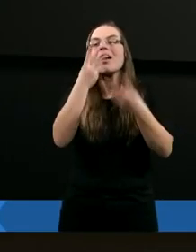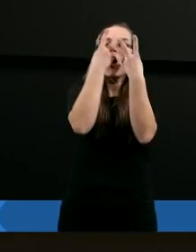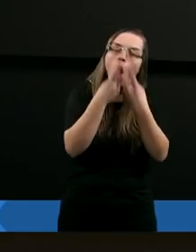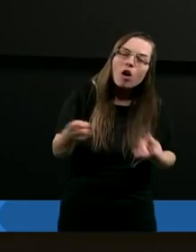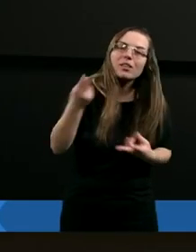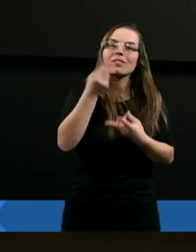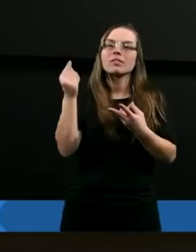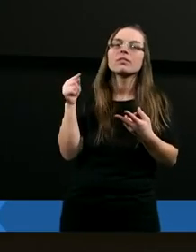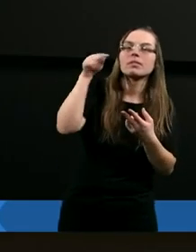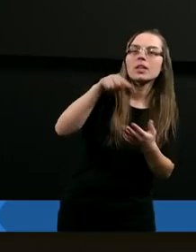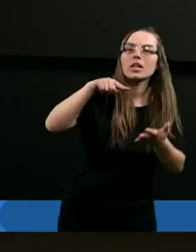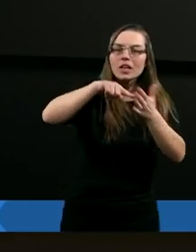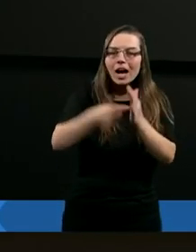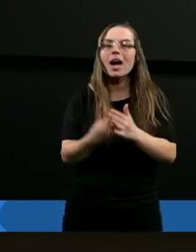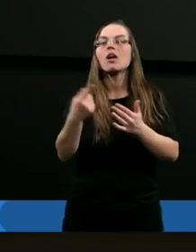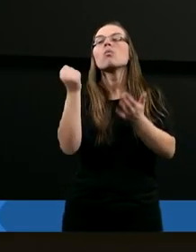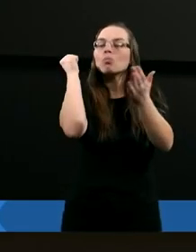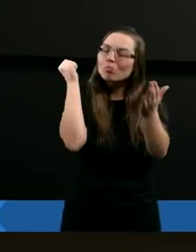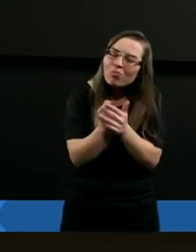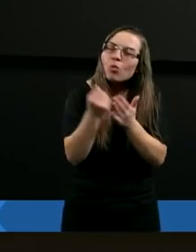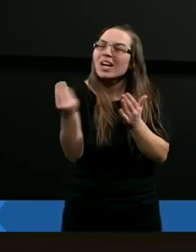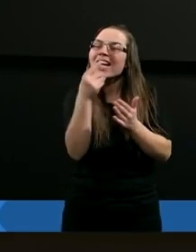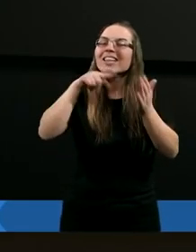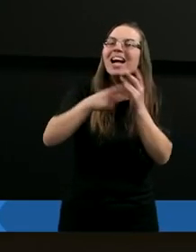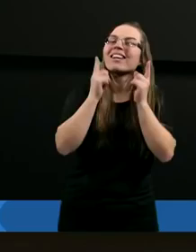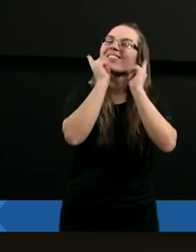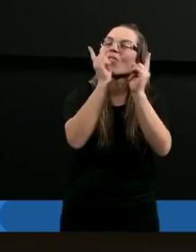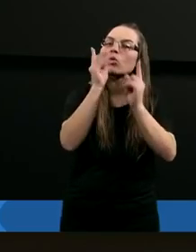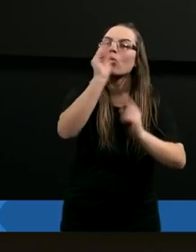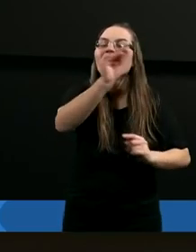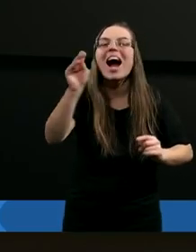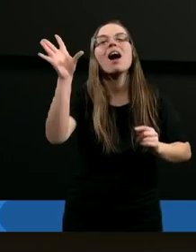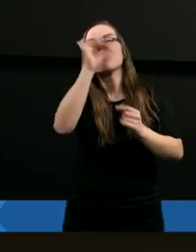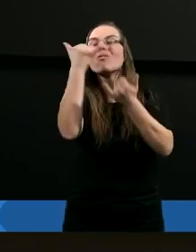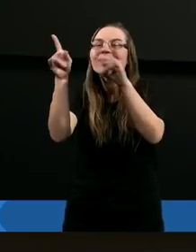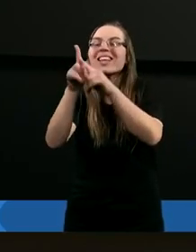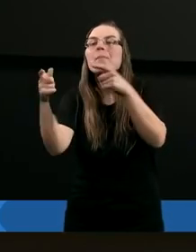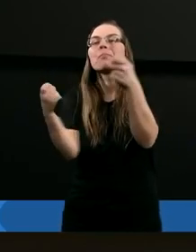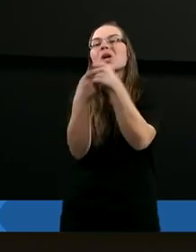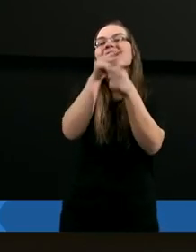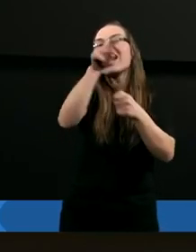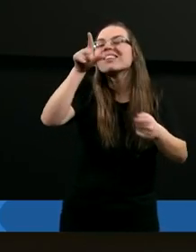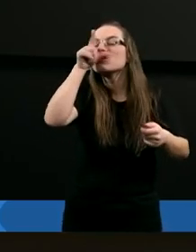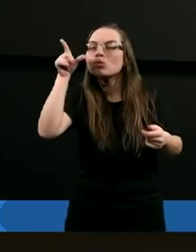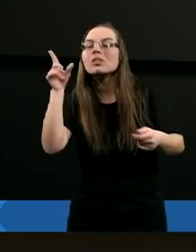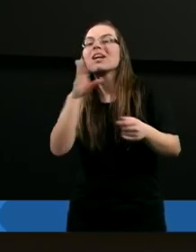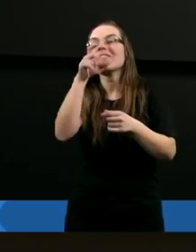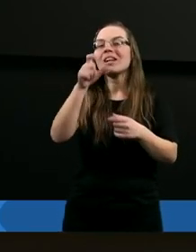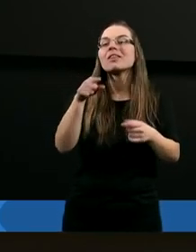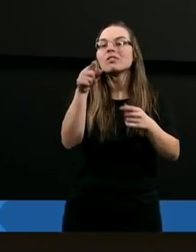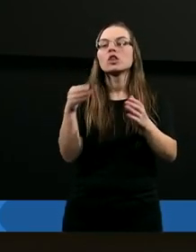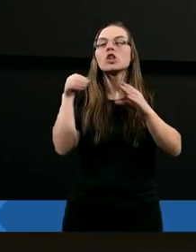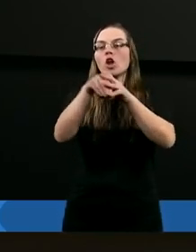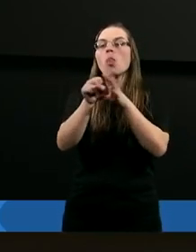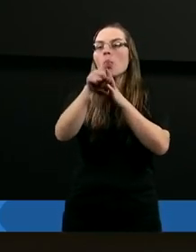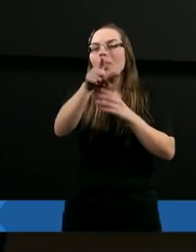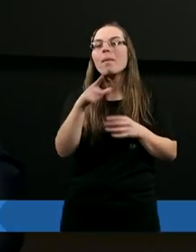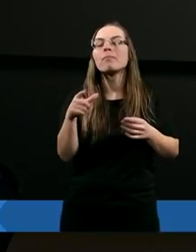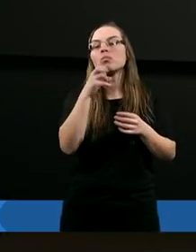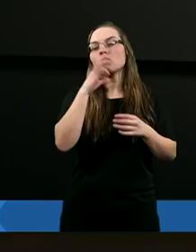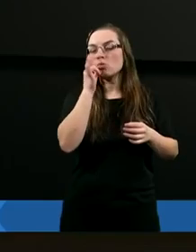odwiedzić jeszcze raz. Pomyślał, no muszę mu jeszcze raz zwrócić uwagę, bo już innym też to przeszkadza. I gdy szedł do tego